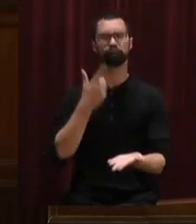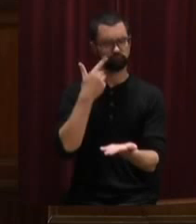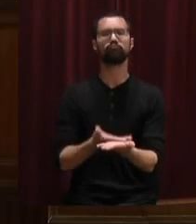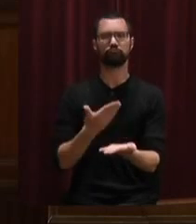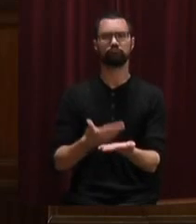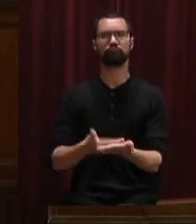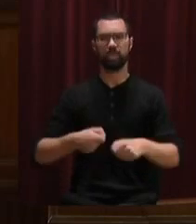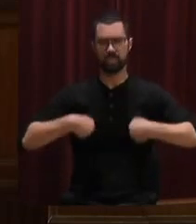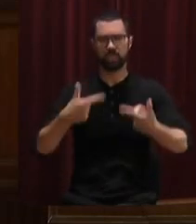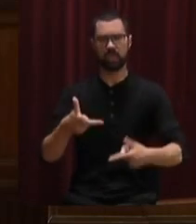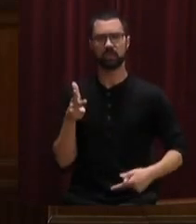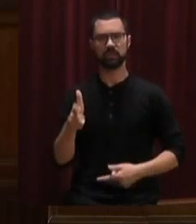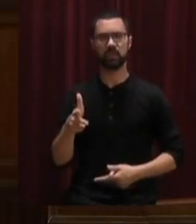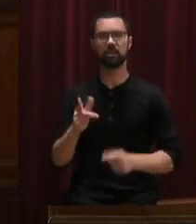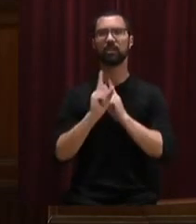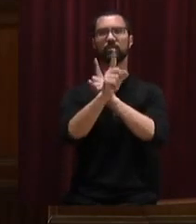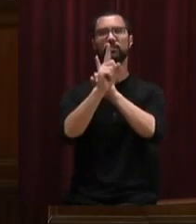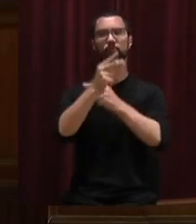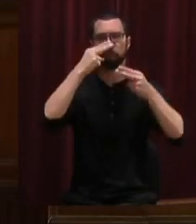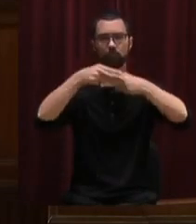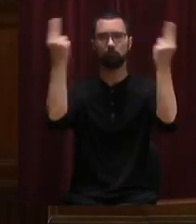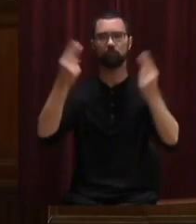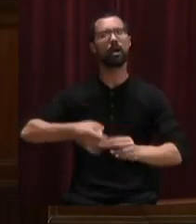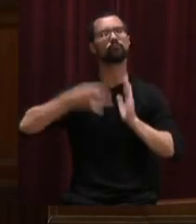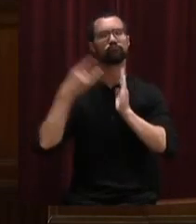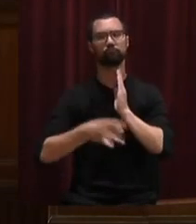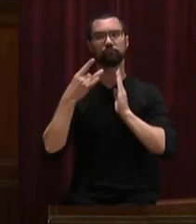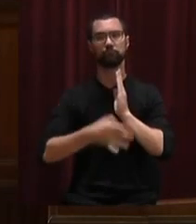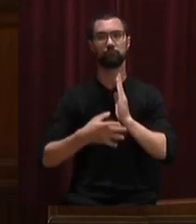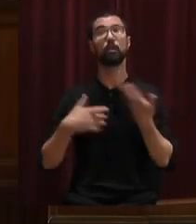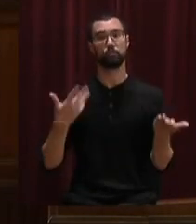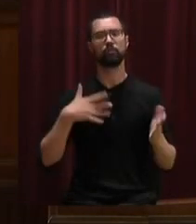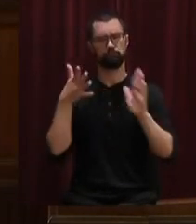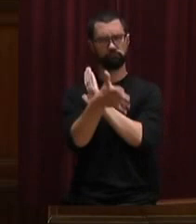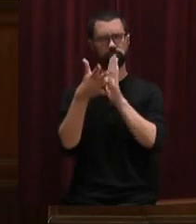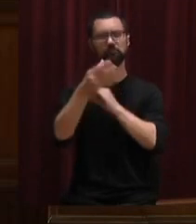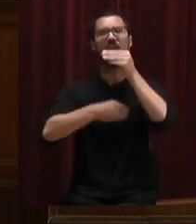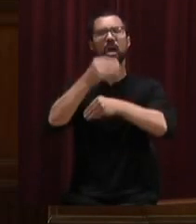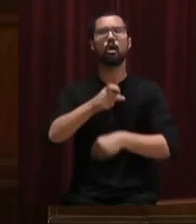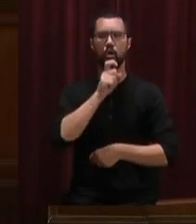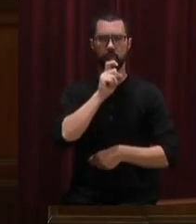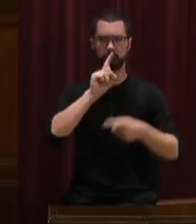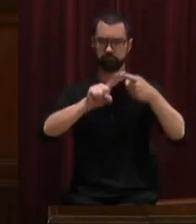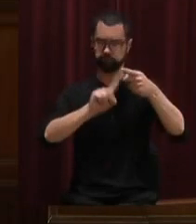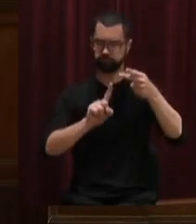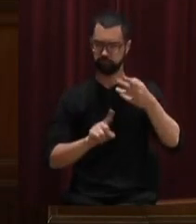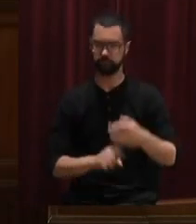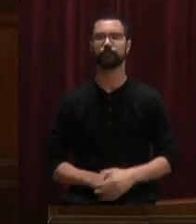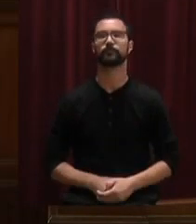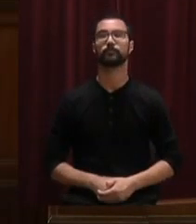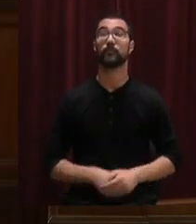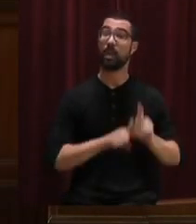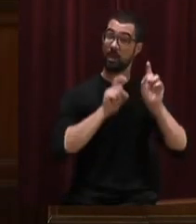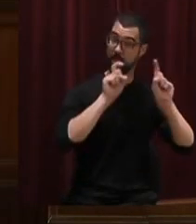a dret un transport públic de primera qualitat. Els plantejaré per parts com ho farem. En